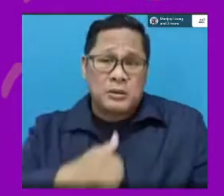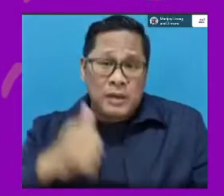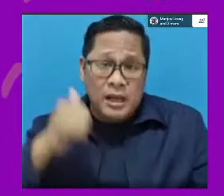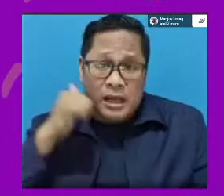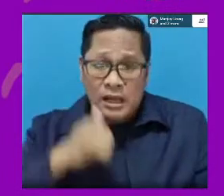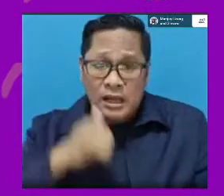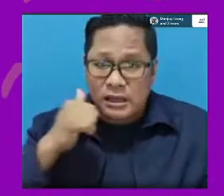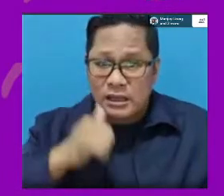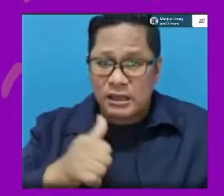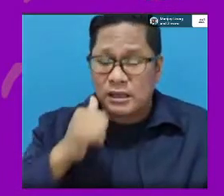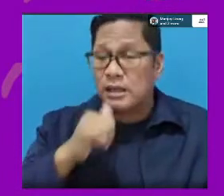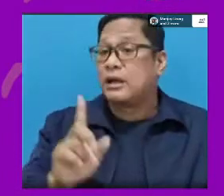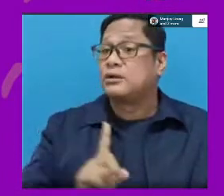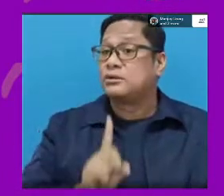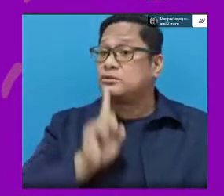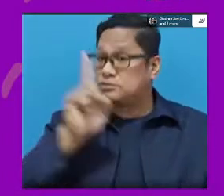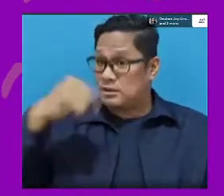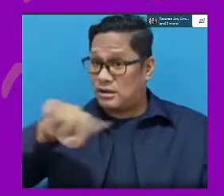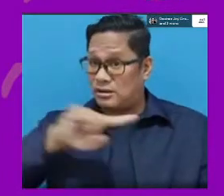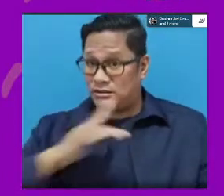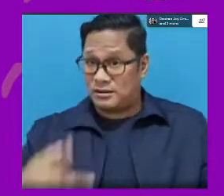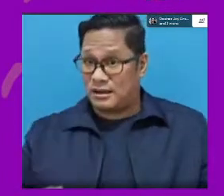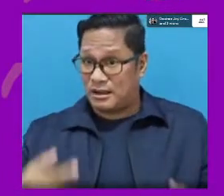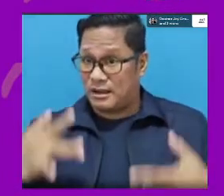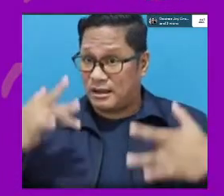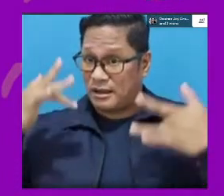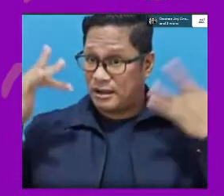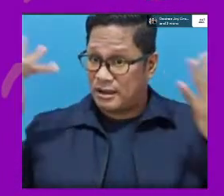nga may kapalaran.